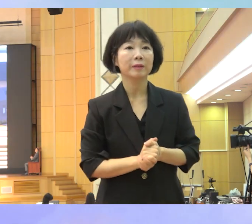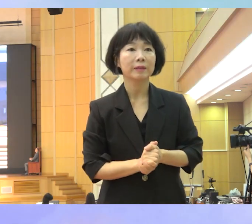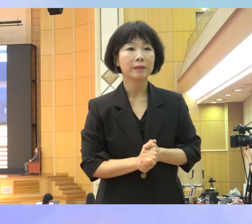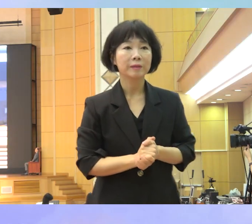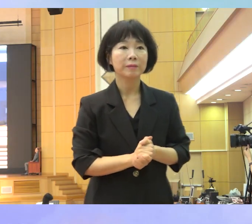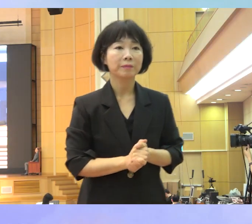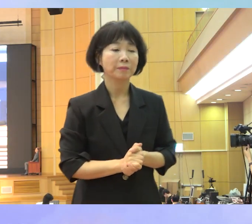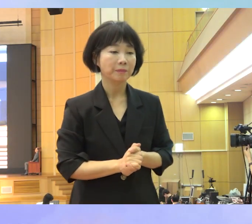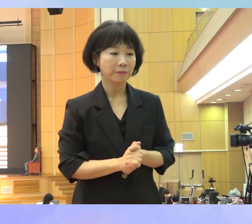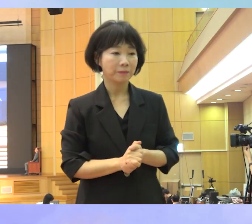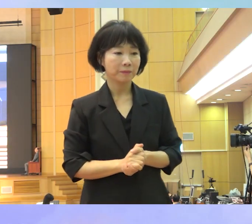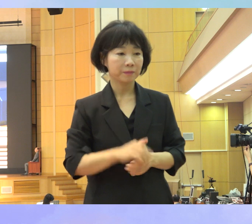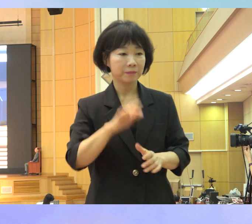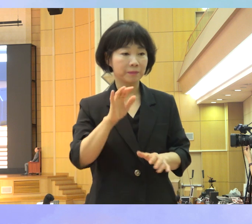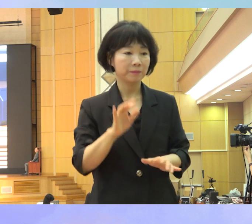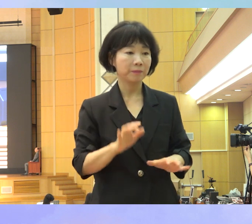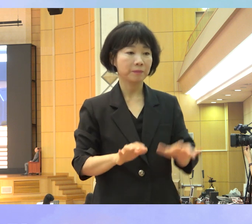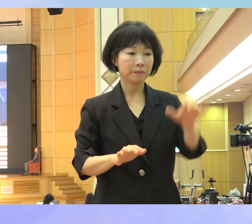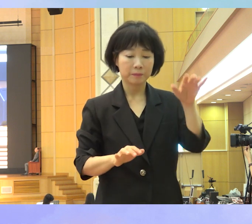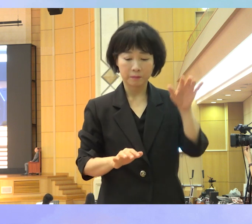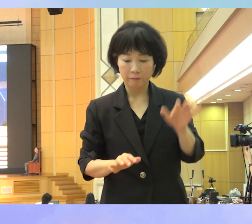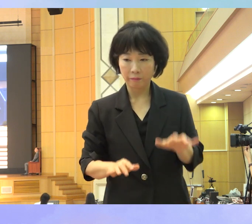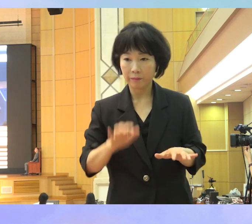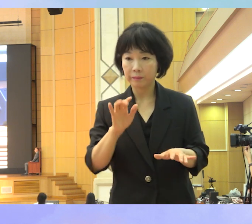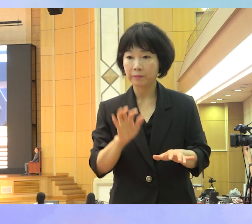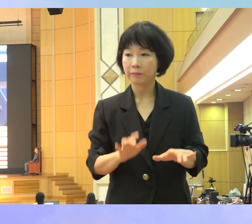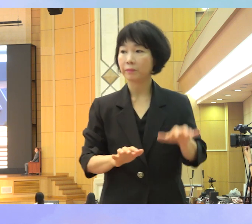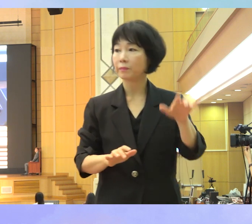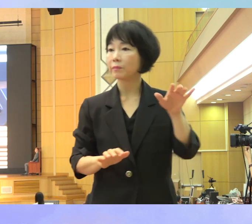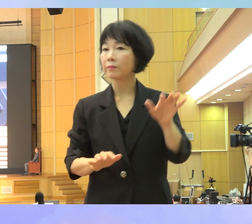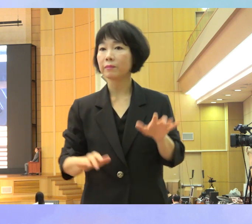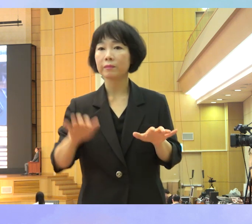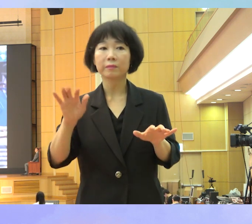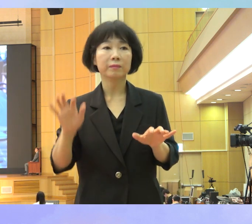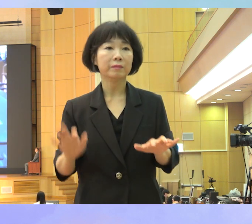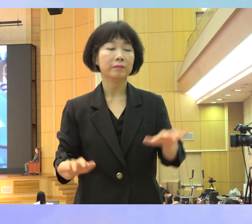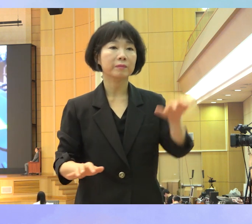할렐루야 찬양하시면서 주일 3부 예배를 주님께 드리겠습니다.